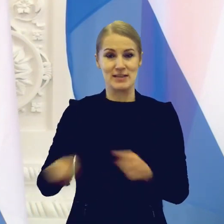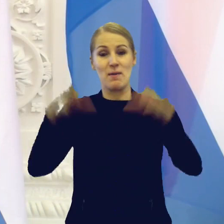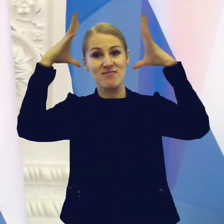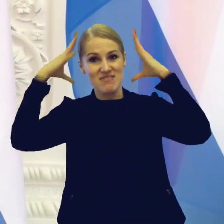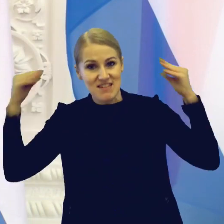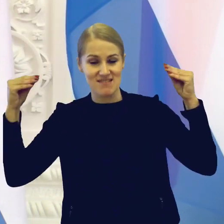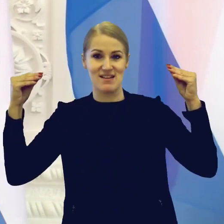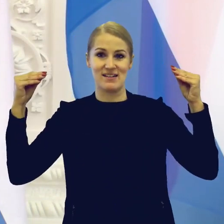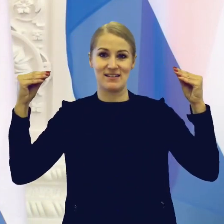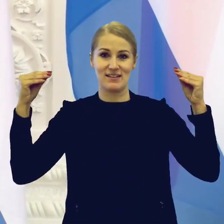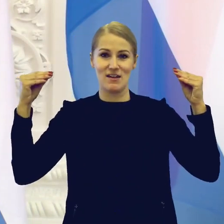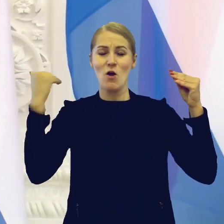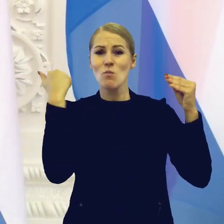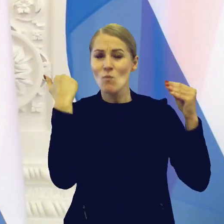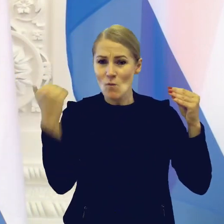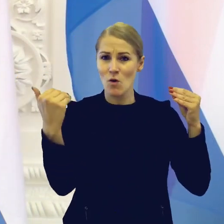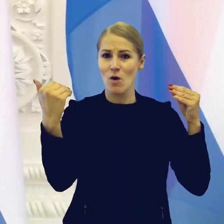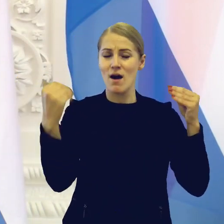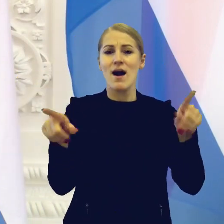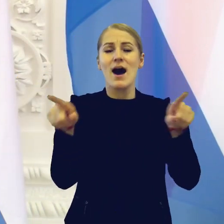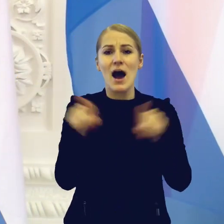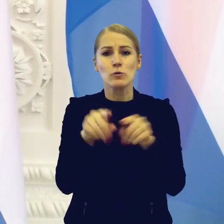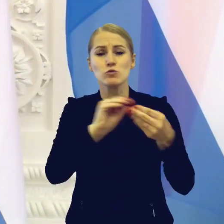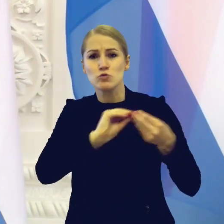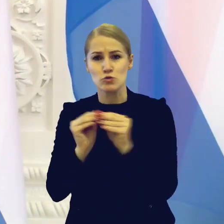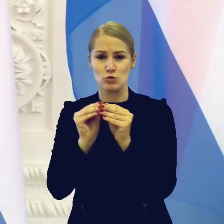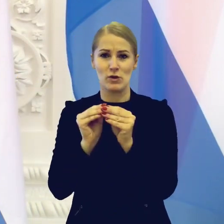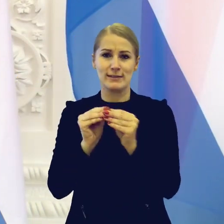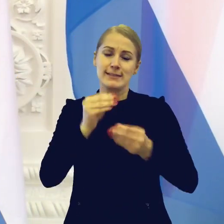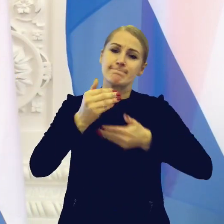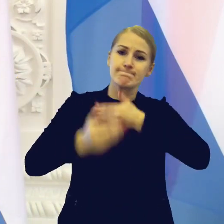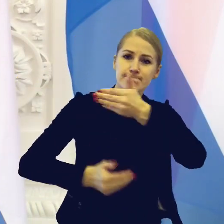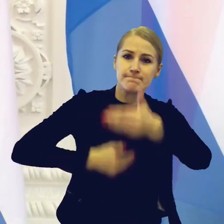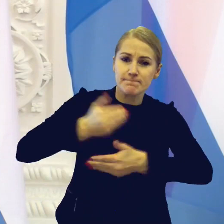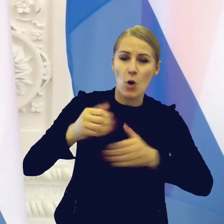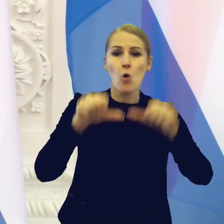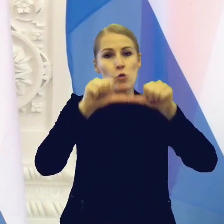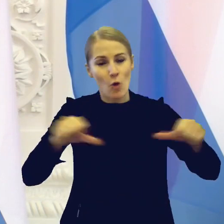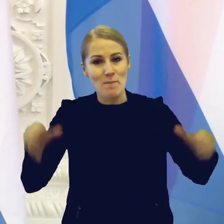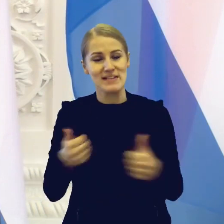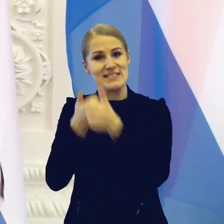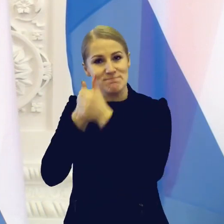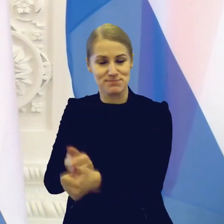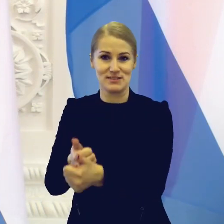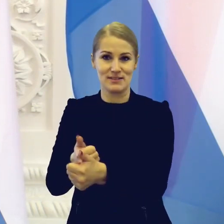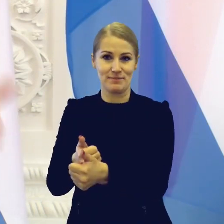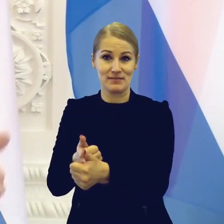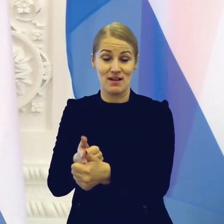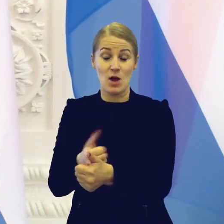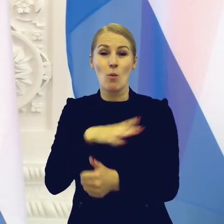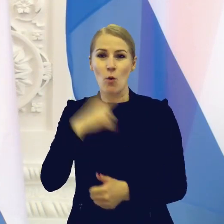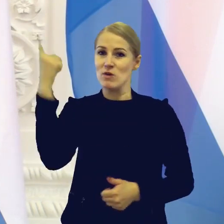Niderlandai turėtų laikytis atitinkamų procedūrų. Komisija paprašė per